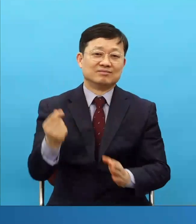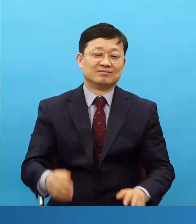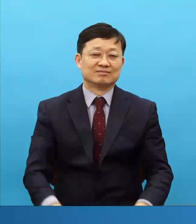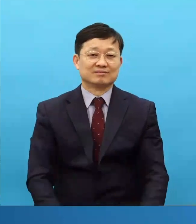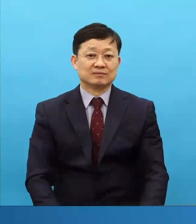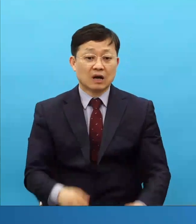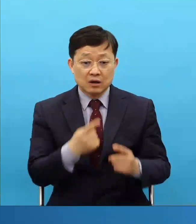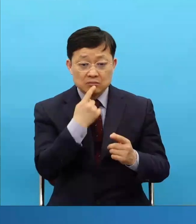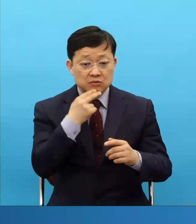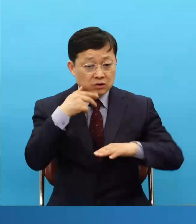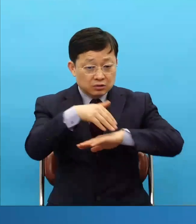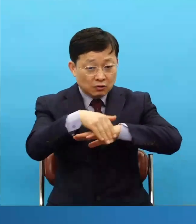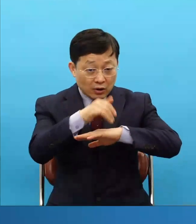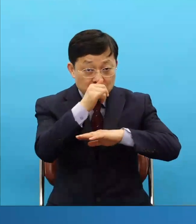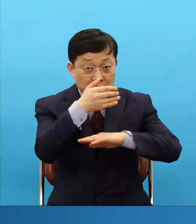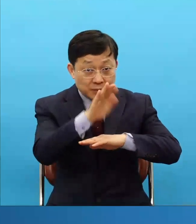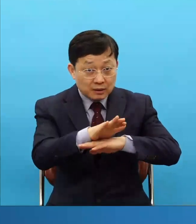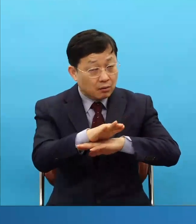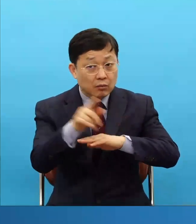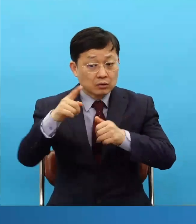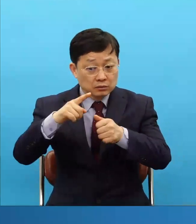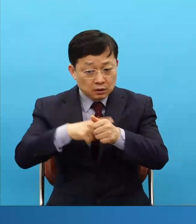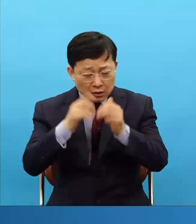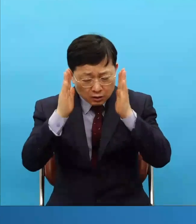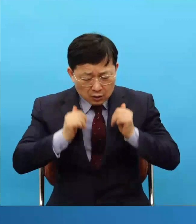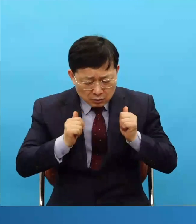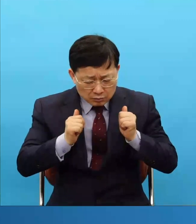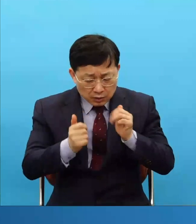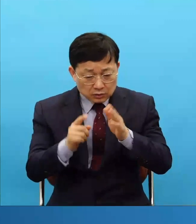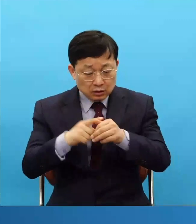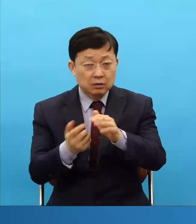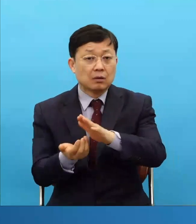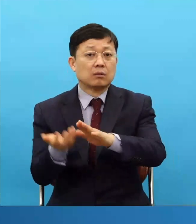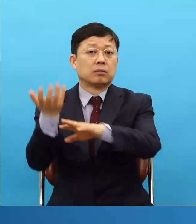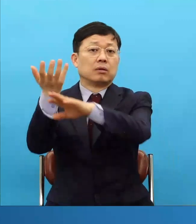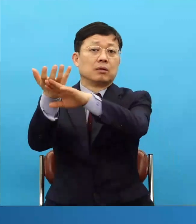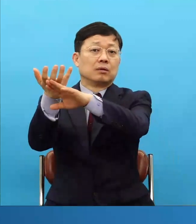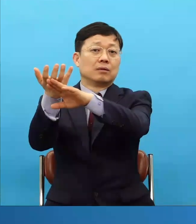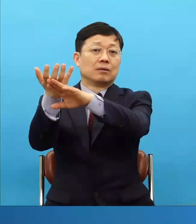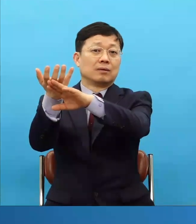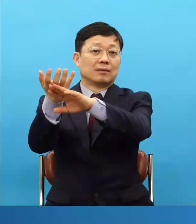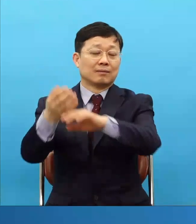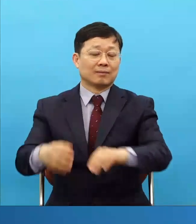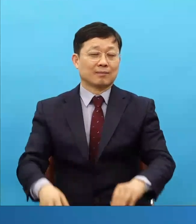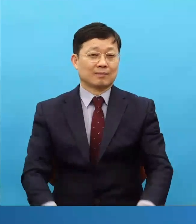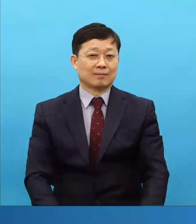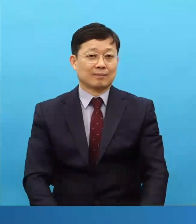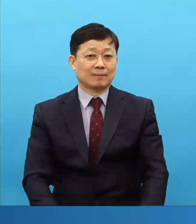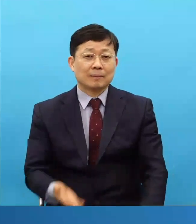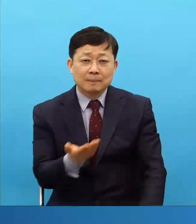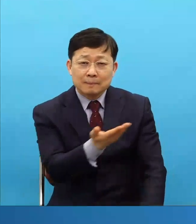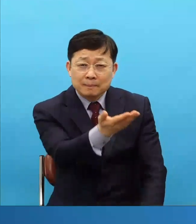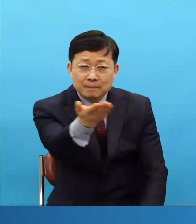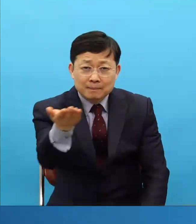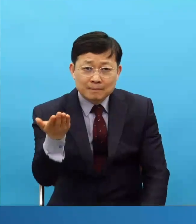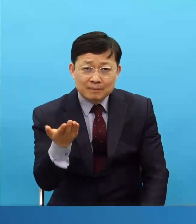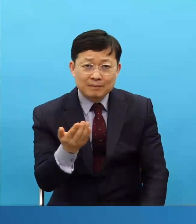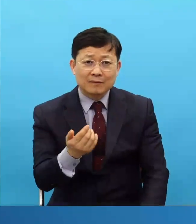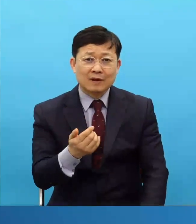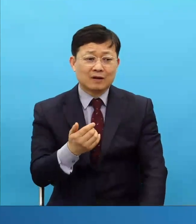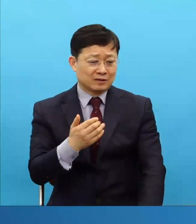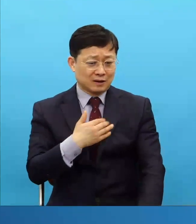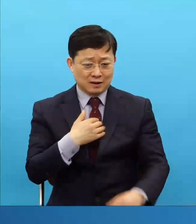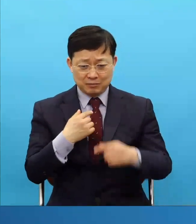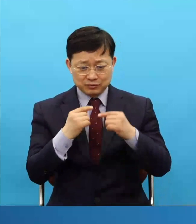갖고 있는 사람도 있겠죠. I'm sure there are people who have that kind of plan in hand. 제가 여러분들 얘기하는 거는 우리가 말하는 그런 응답들이